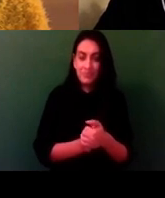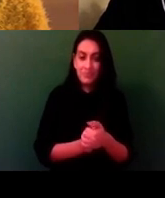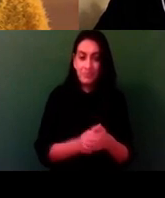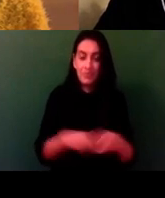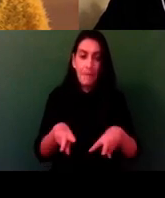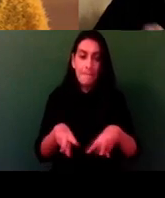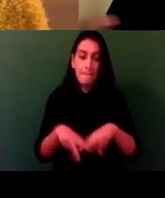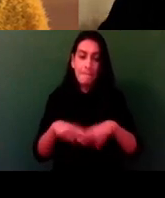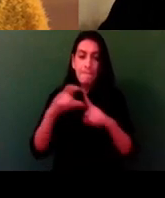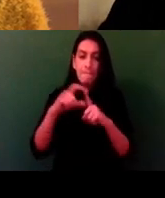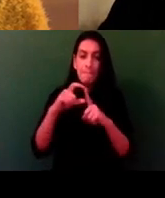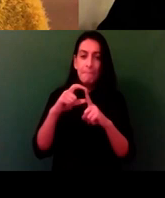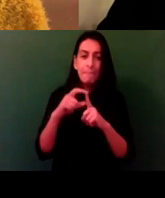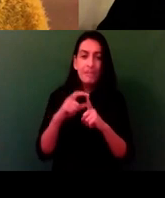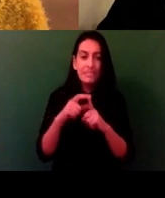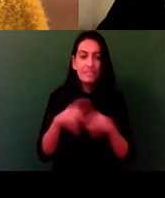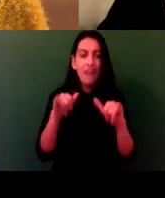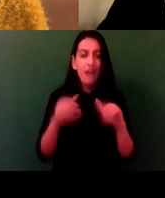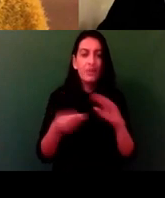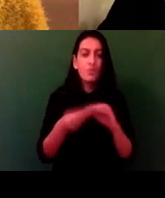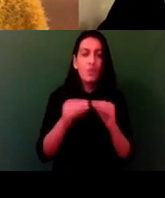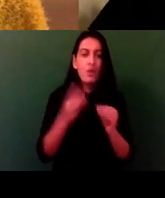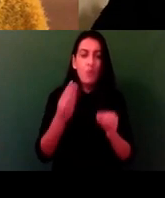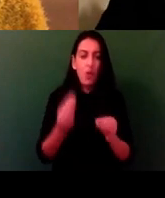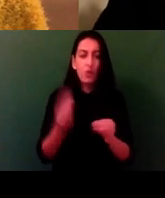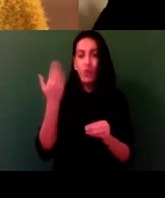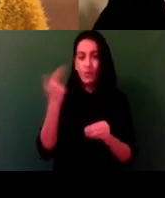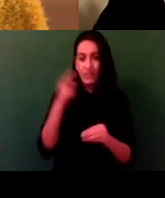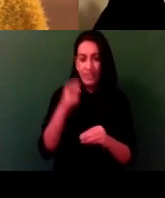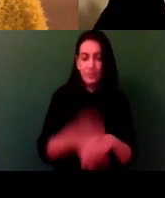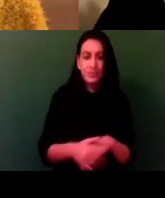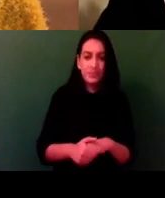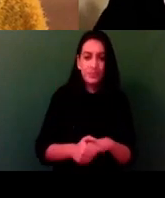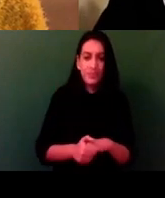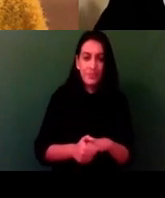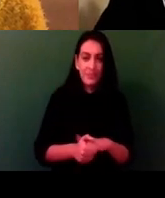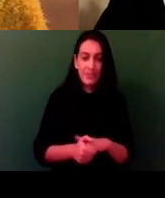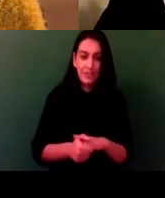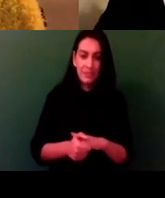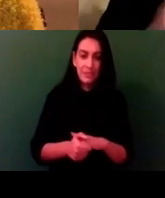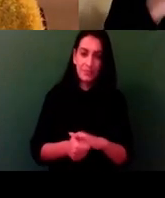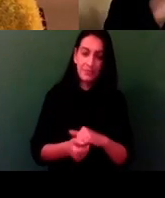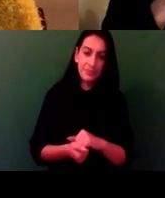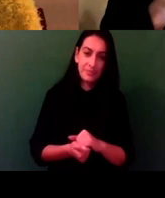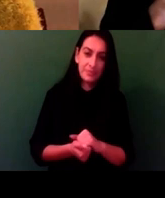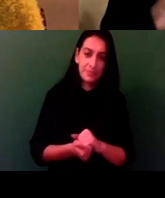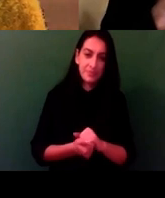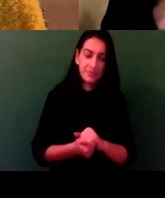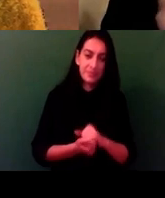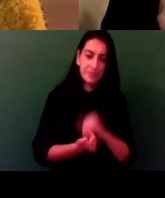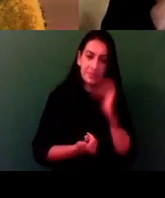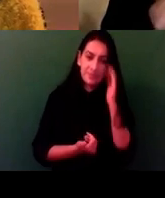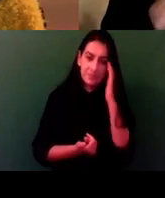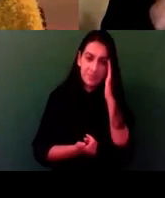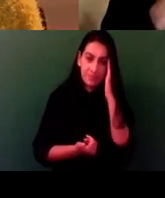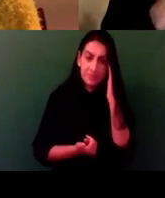aslında. Yani böyle bir süreç de yaşandı bu şeyde. Bir onu sadece anekdot düşmek istedim.